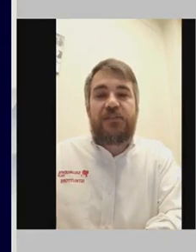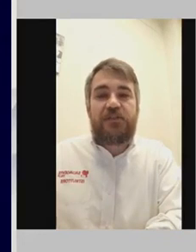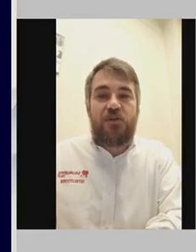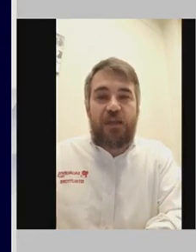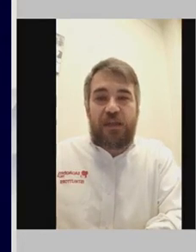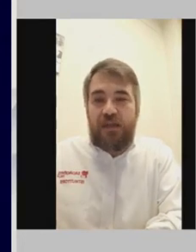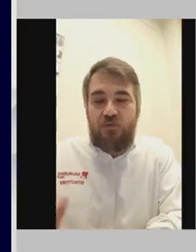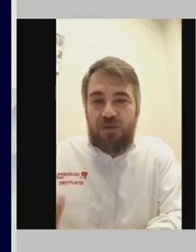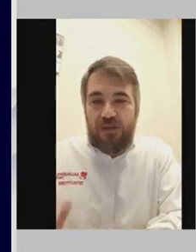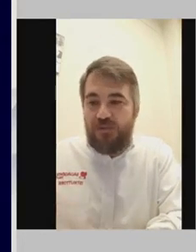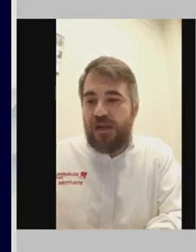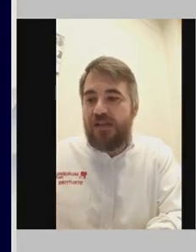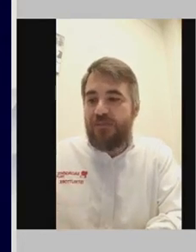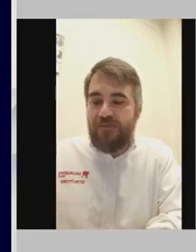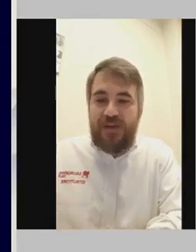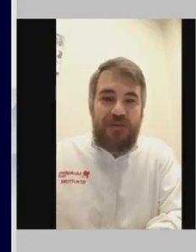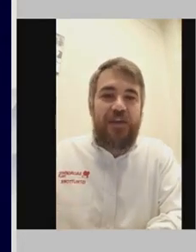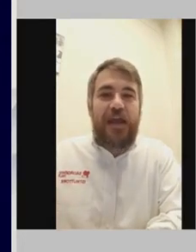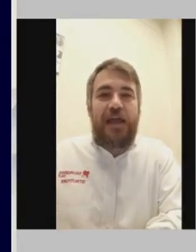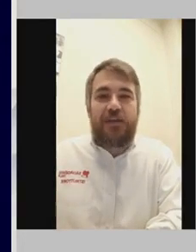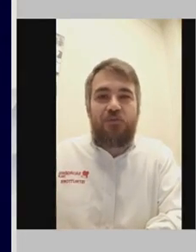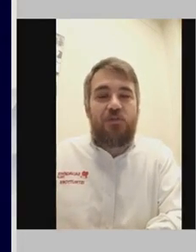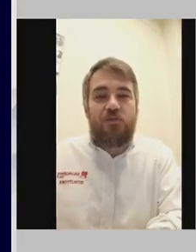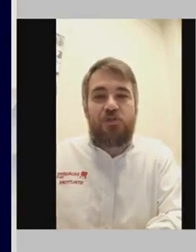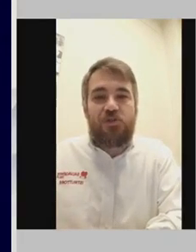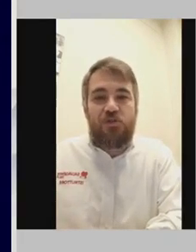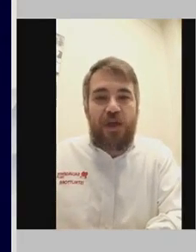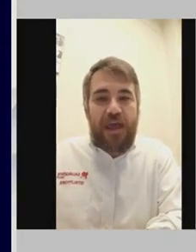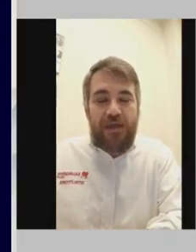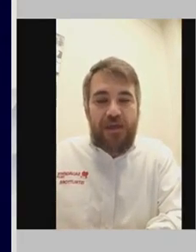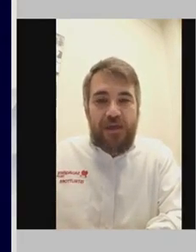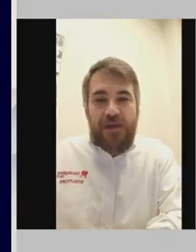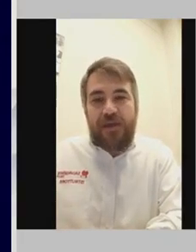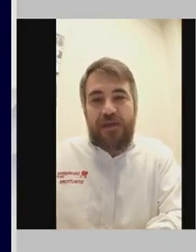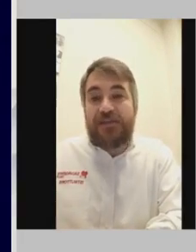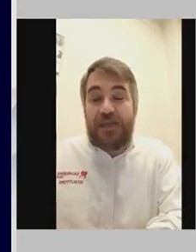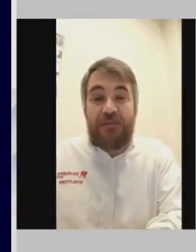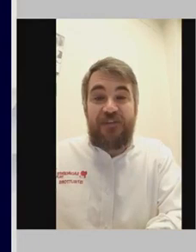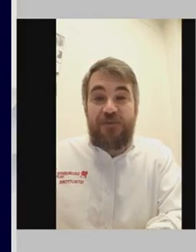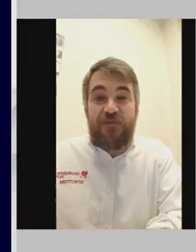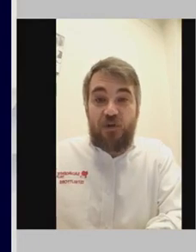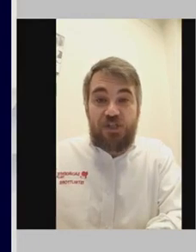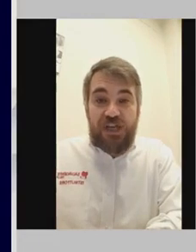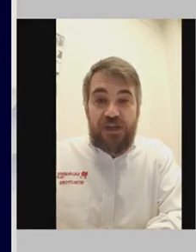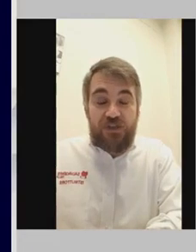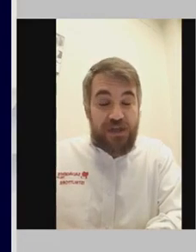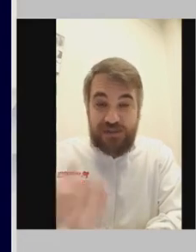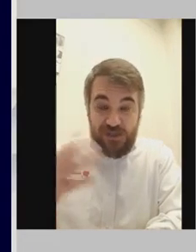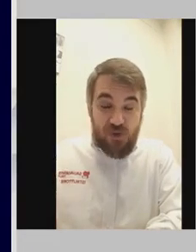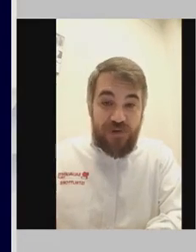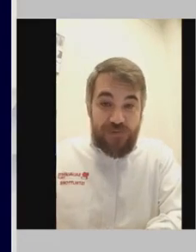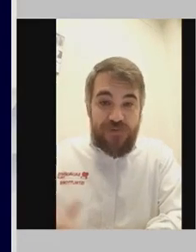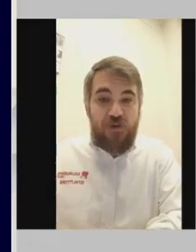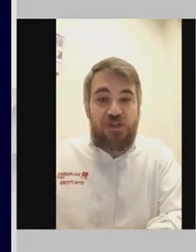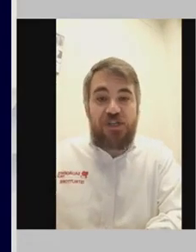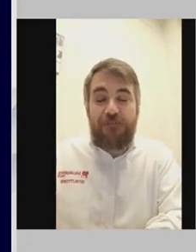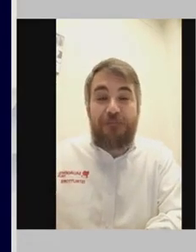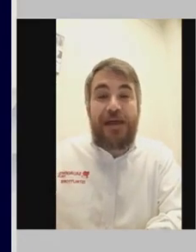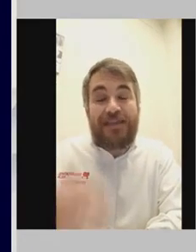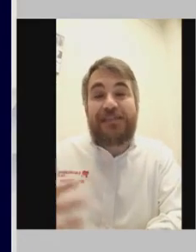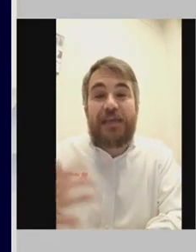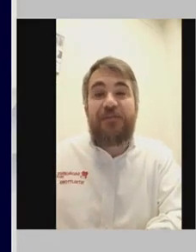nostre missioni e uno dei più grandi proverbi africani che tutti conoscono è insieme vai più veloce, cioè da solo vai più